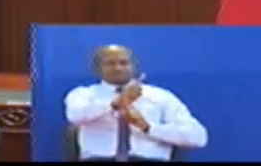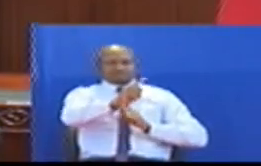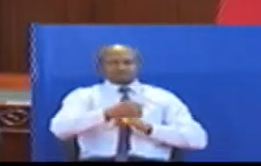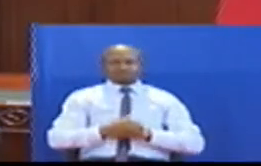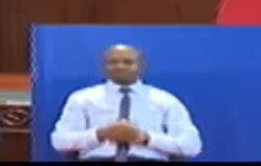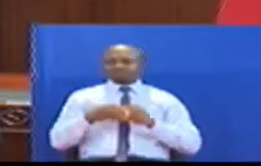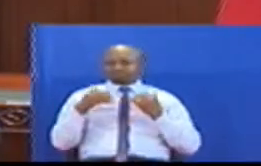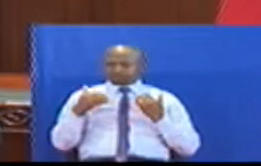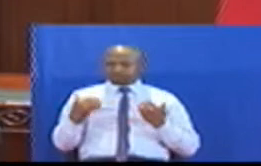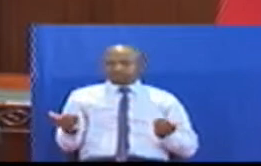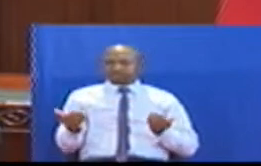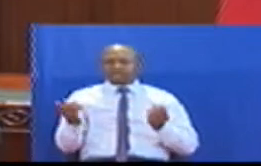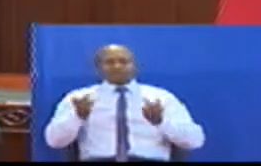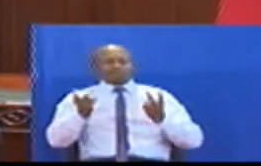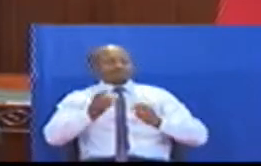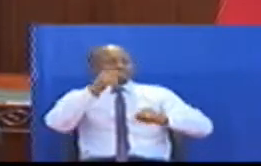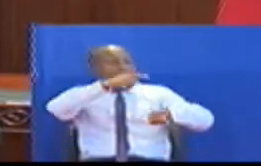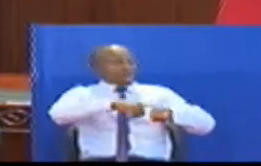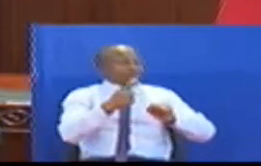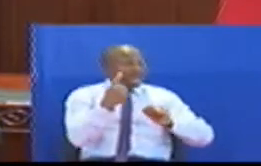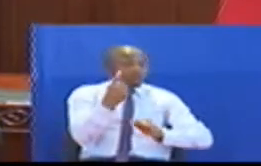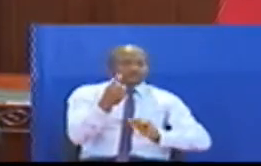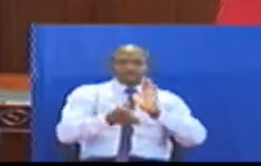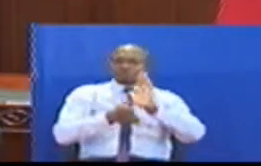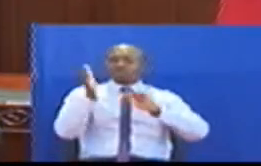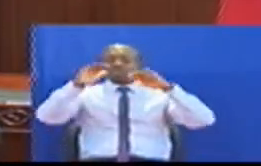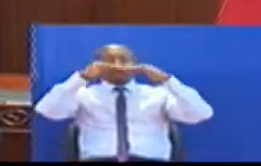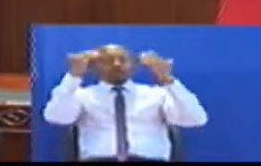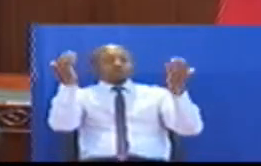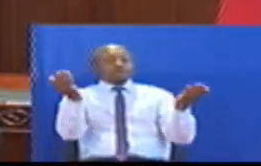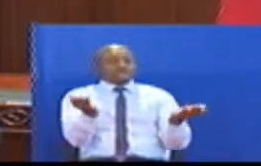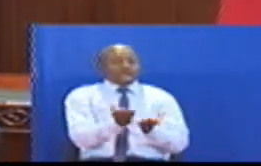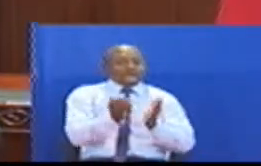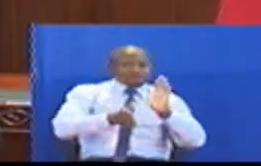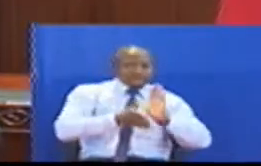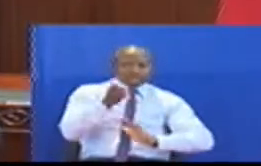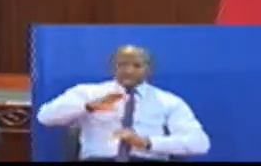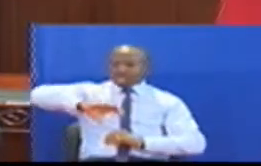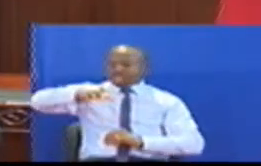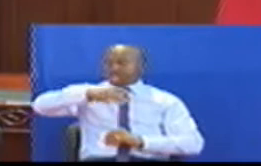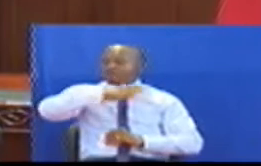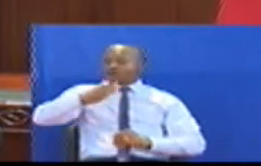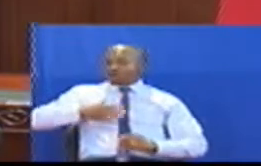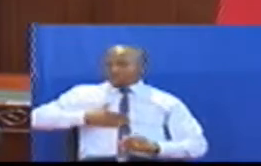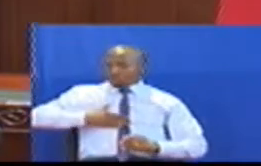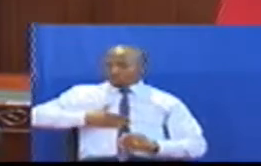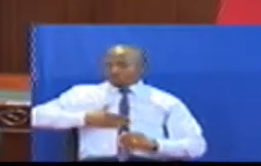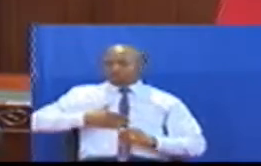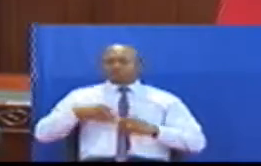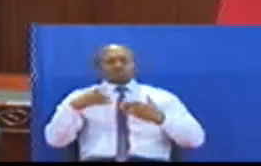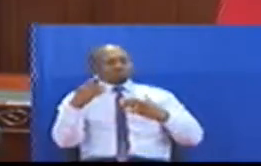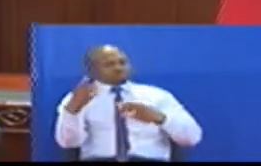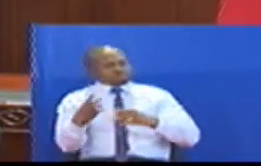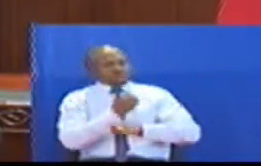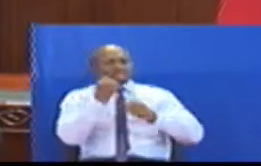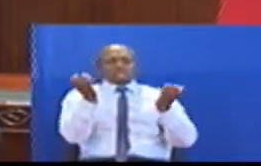Na kwa mara ya kwanza tangu dunia iumbwe, jimbo langu la Sikonge na wilaya ya Sikonge tumepata shule mpya